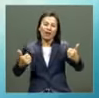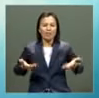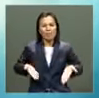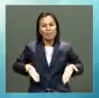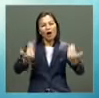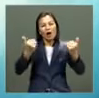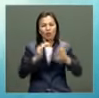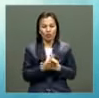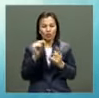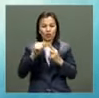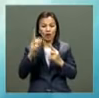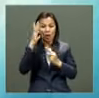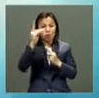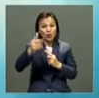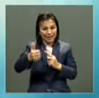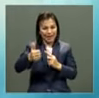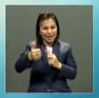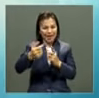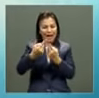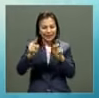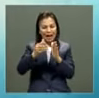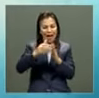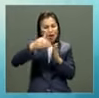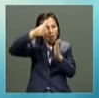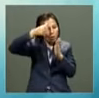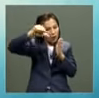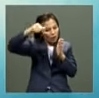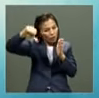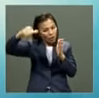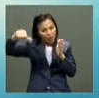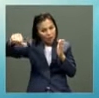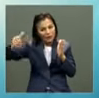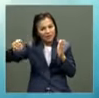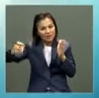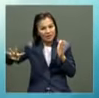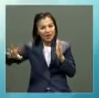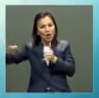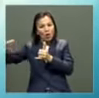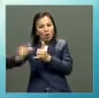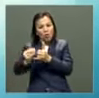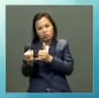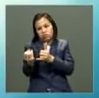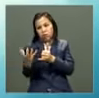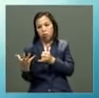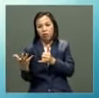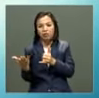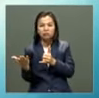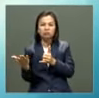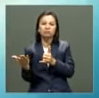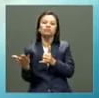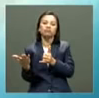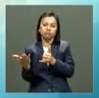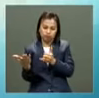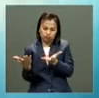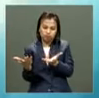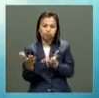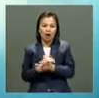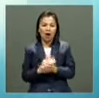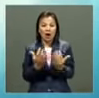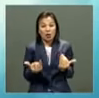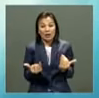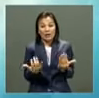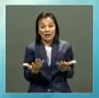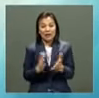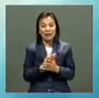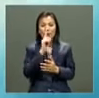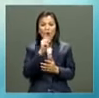จจะยังดีอยู่นะครับแต่อีก14วันข้างหน้าอาจจะมีคนติดเชื้อเพิ่มขึ้นได้ซึ่งวันนี้ผมจะเรียกว่าอะไรฮะ